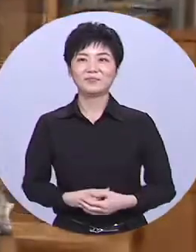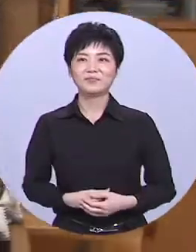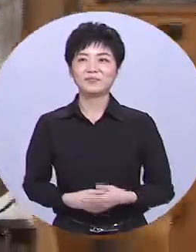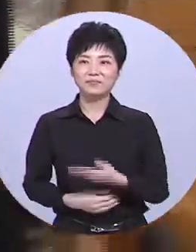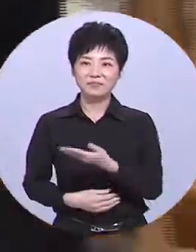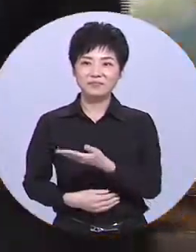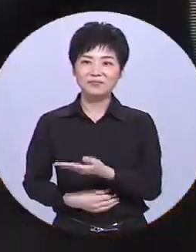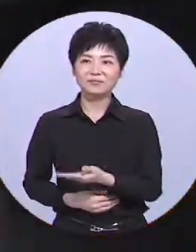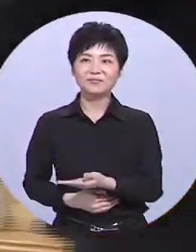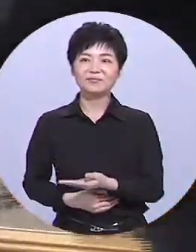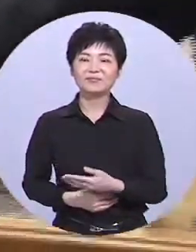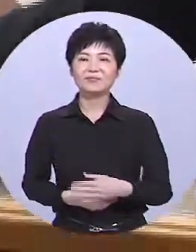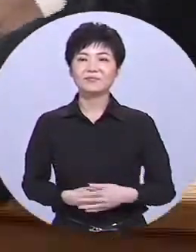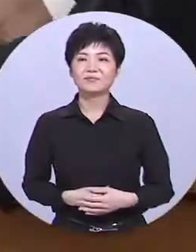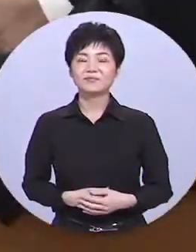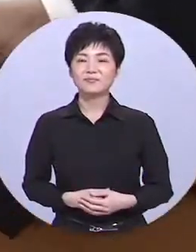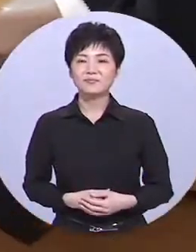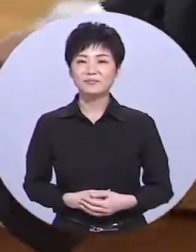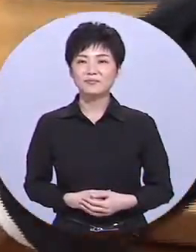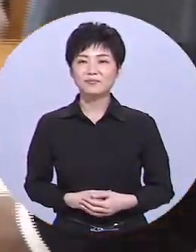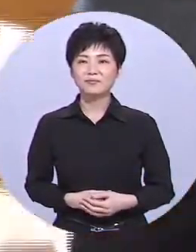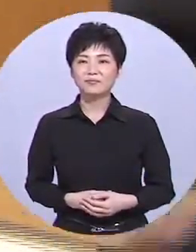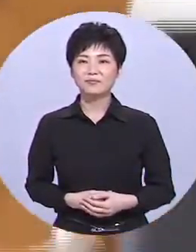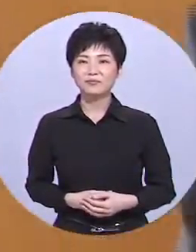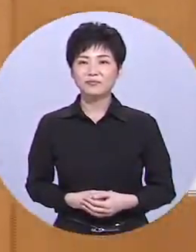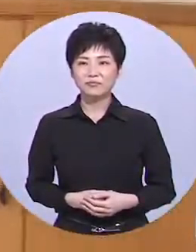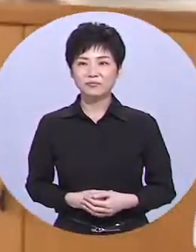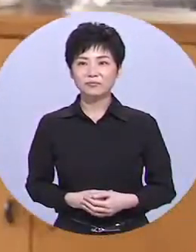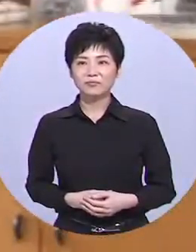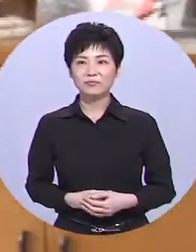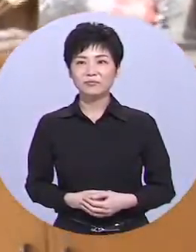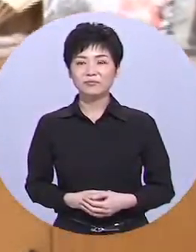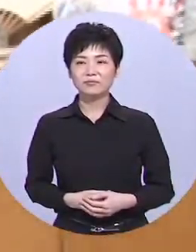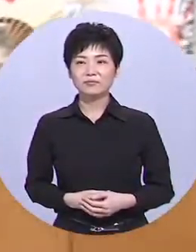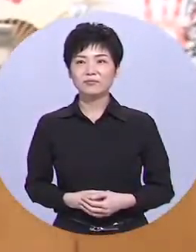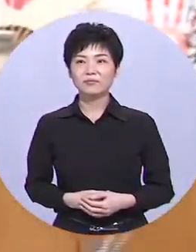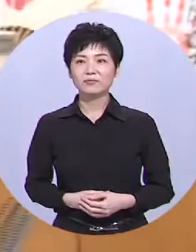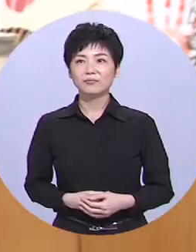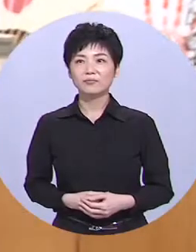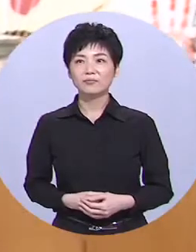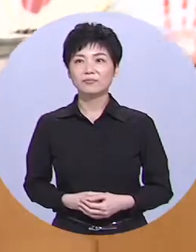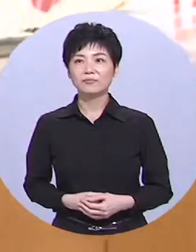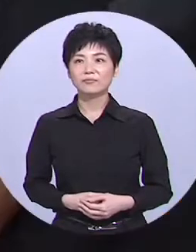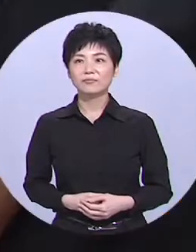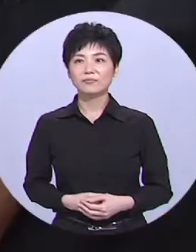埼玉県体育賞会長特別賞を贈りました。